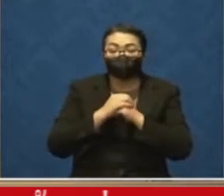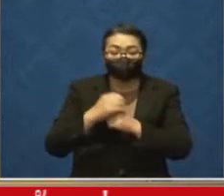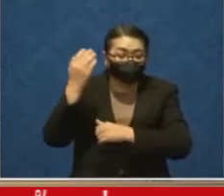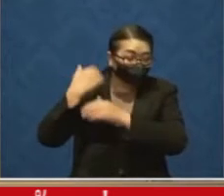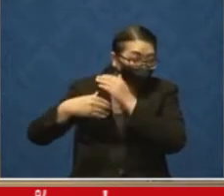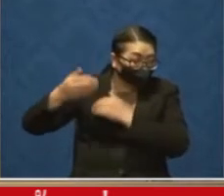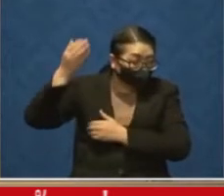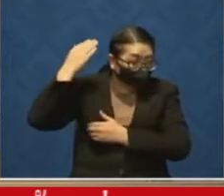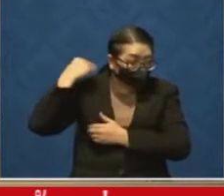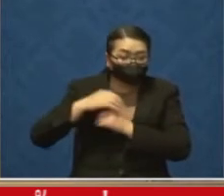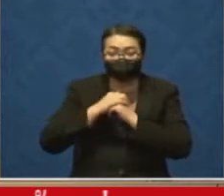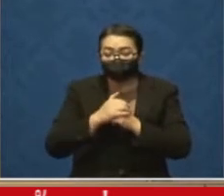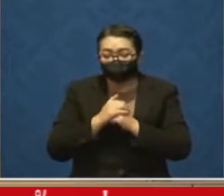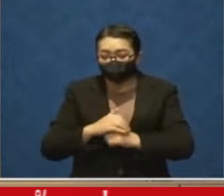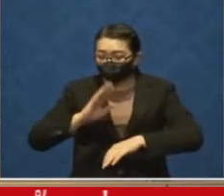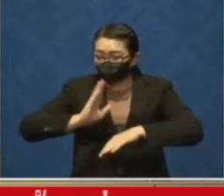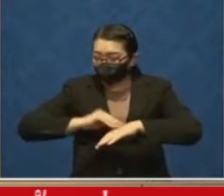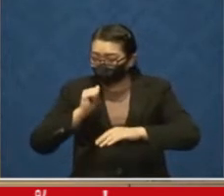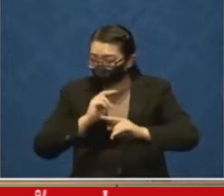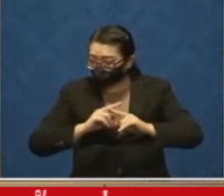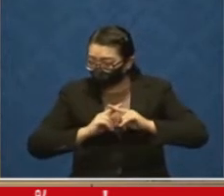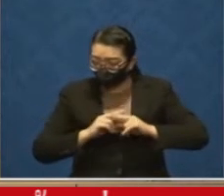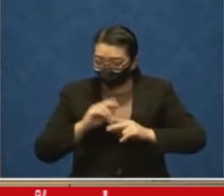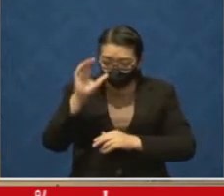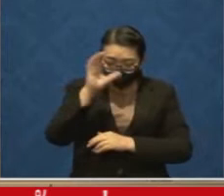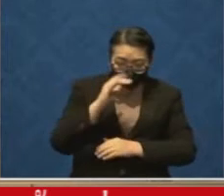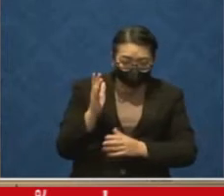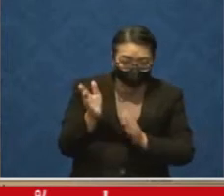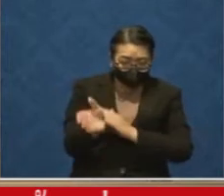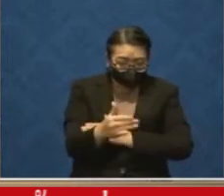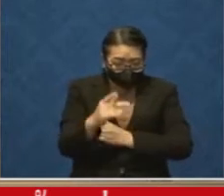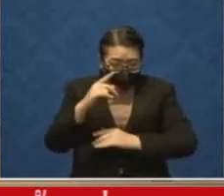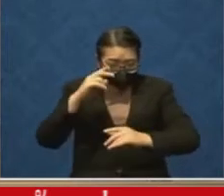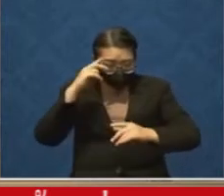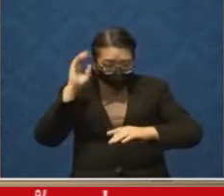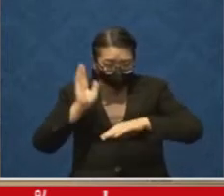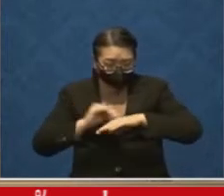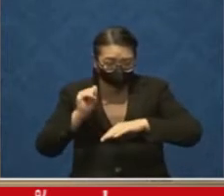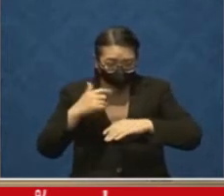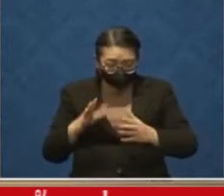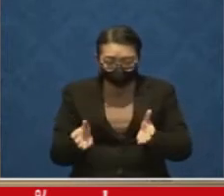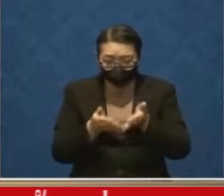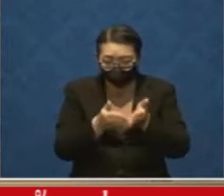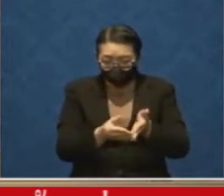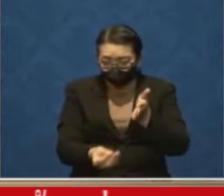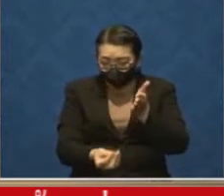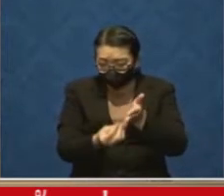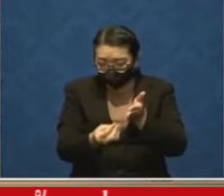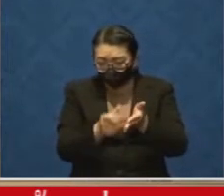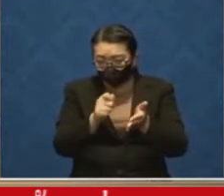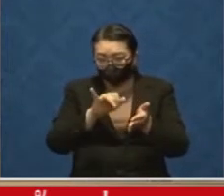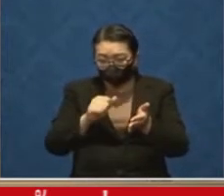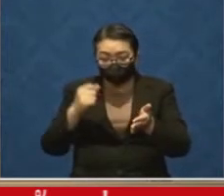ู้ดีวาไ้กง comาตองใช้ความสามารถช็บบัตวอสำหับหารธรรเสรเครื่มือ AISให้เขาเสร็จป๊อปมั